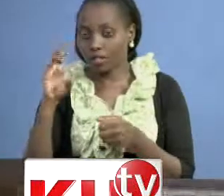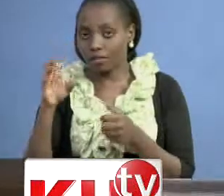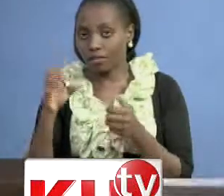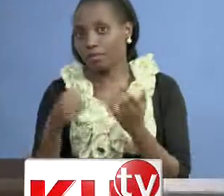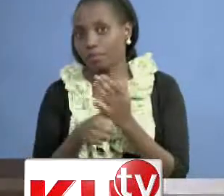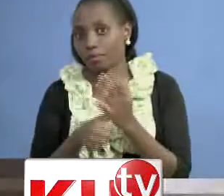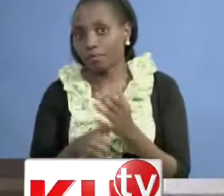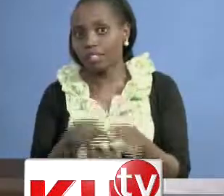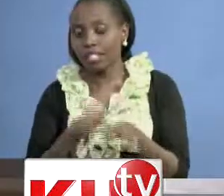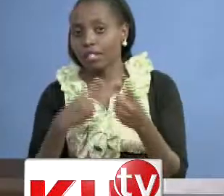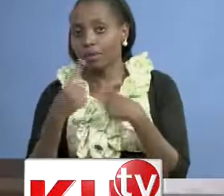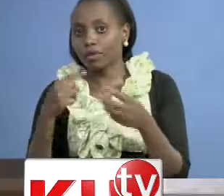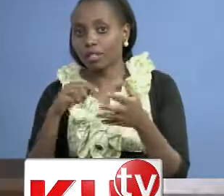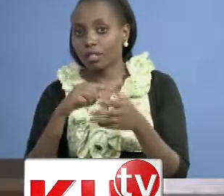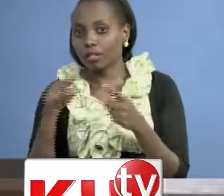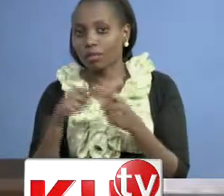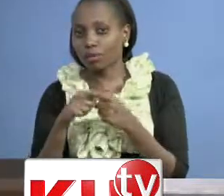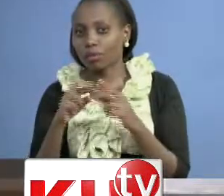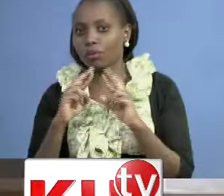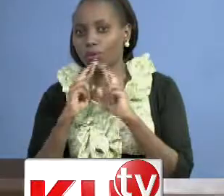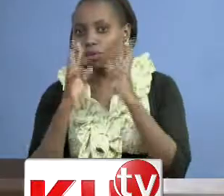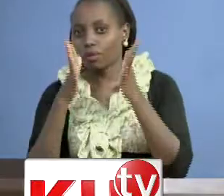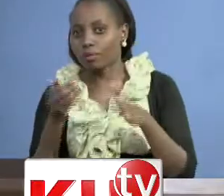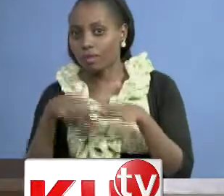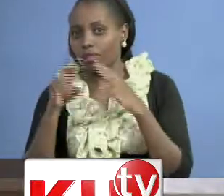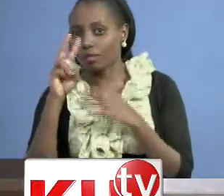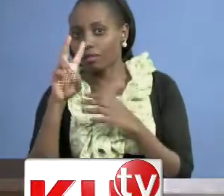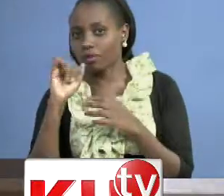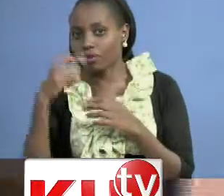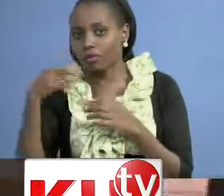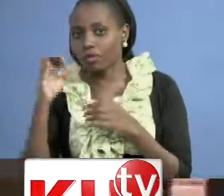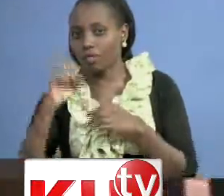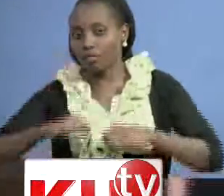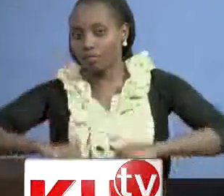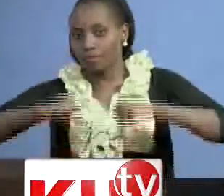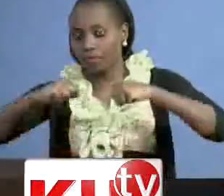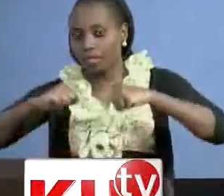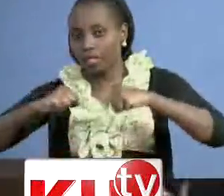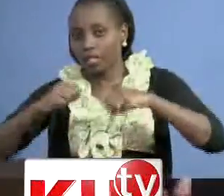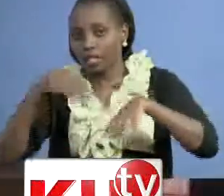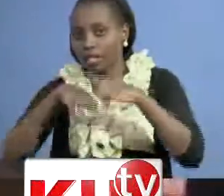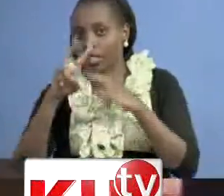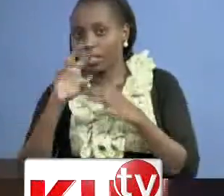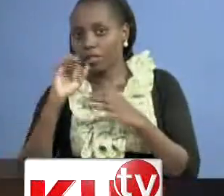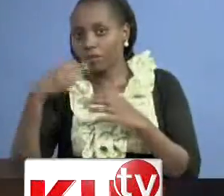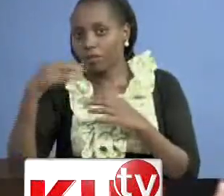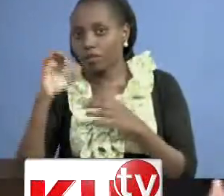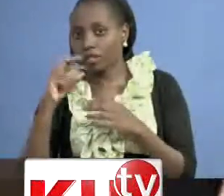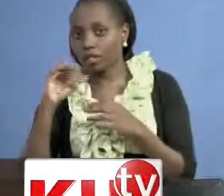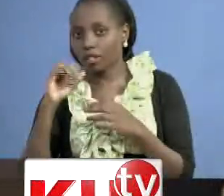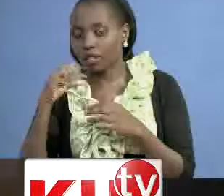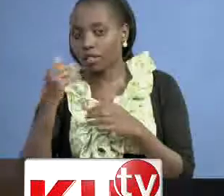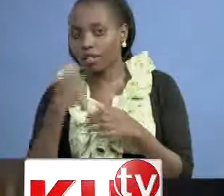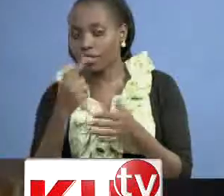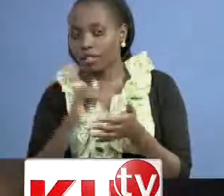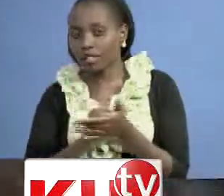Akihutubia wanahabari katika makao makuu ya tawi la Vihiga, katibu wa chama hicho tawi la Vihiga William Kaisha amepinga